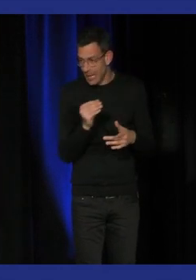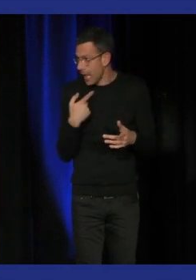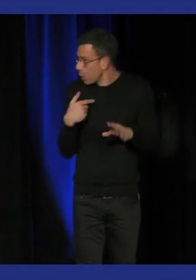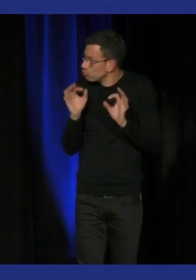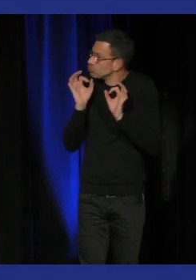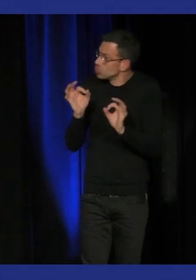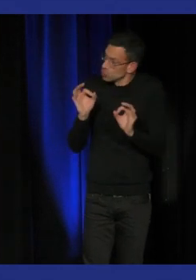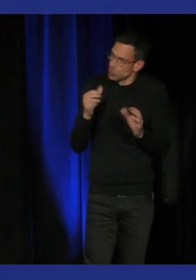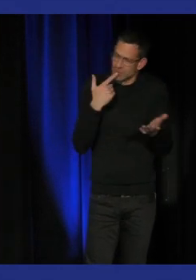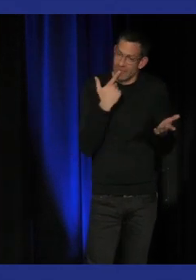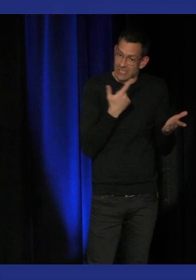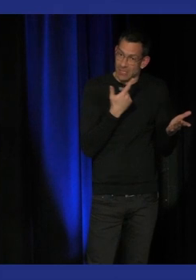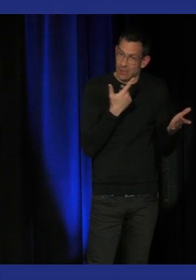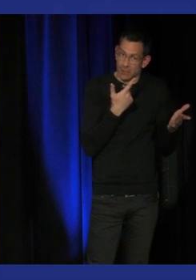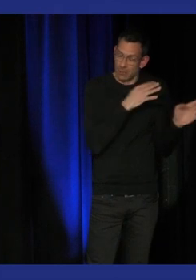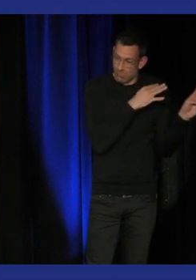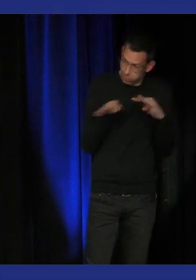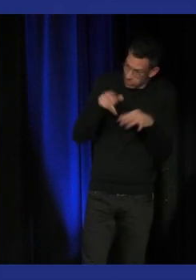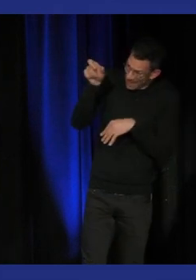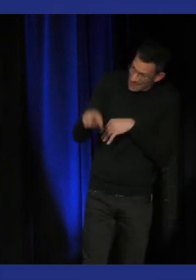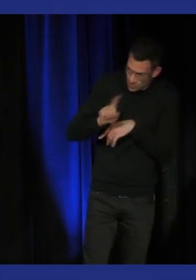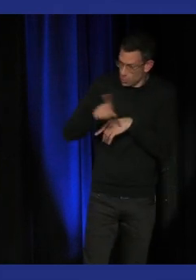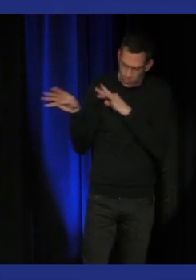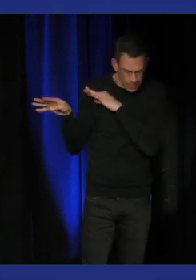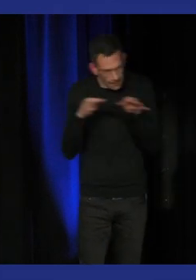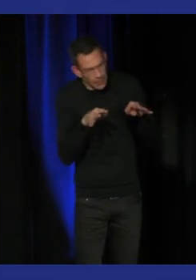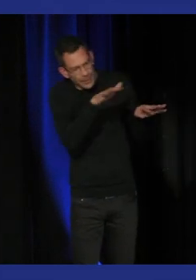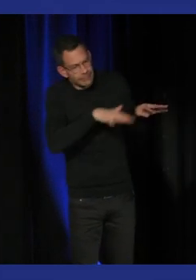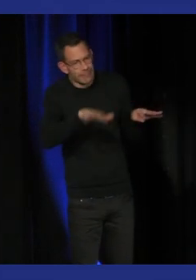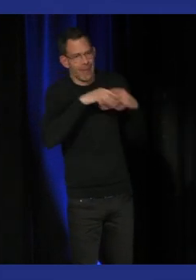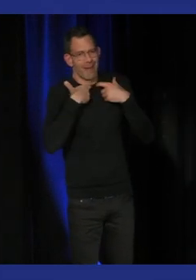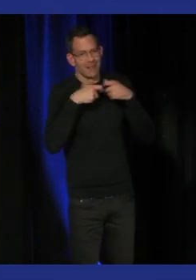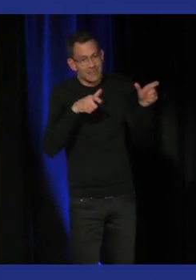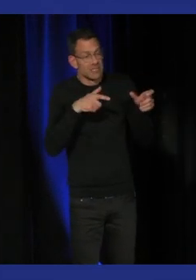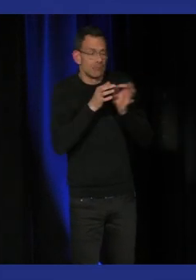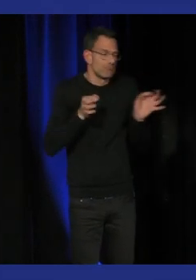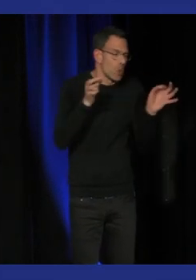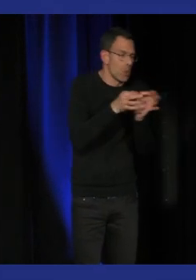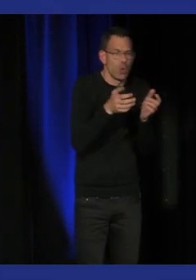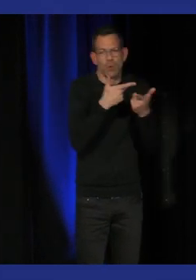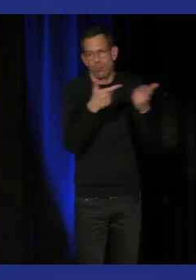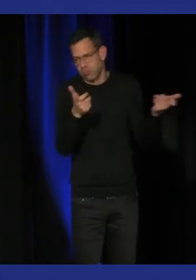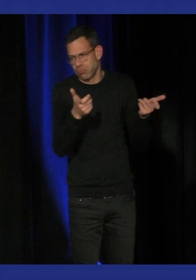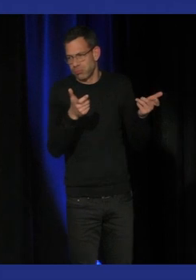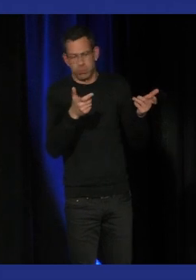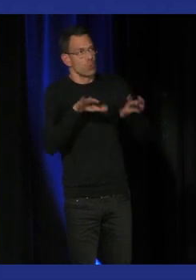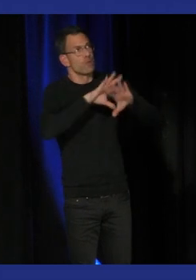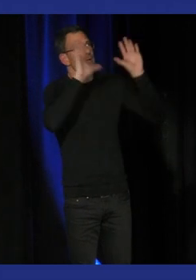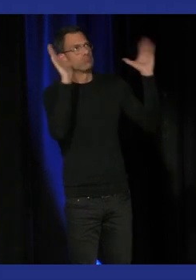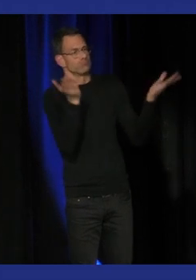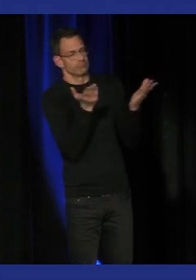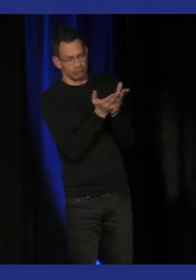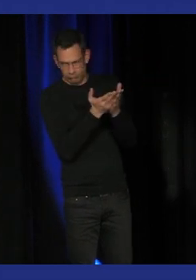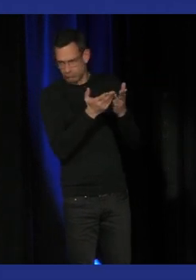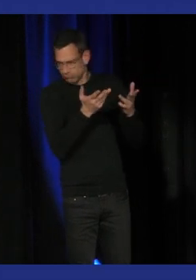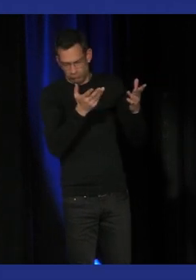le projecteur est plus mis sur la personne, mais sur l'accessibilité et donc les locaux, et donc pas que les locaux d'ailleurs, mais en tout cas l'accessibilité du cadre bâti et